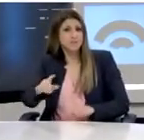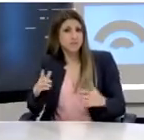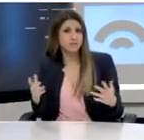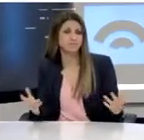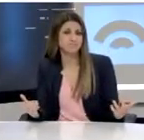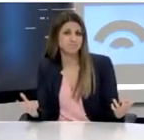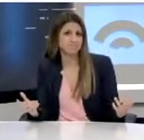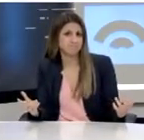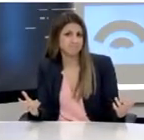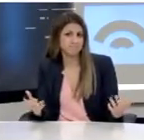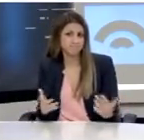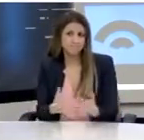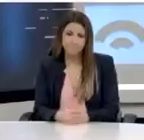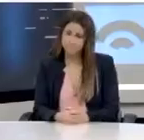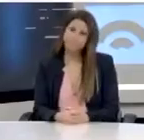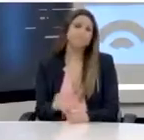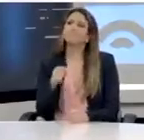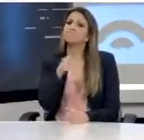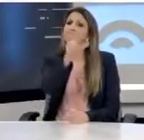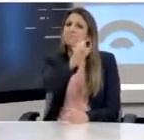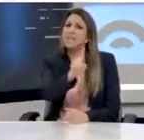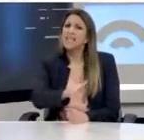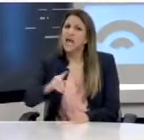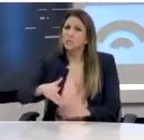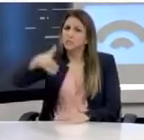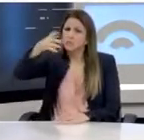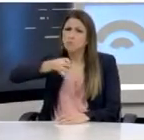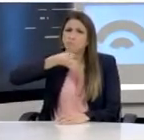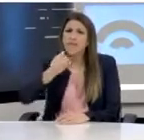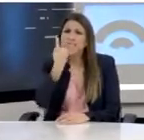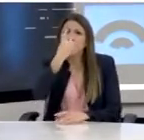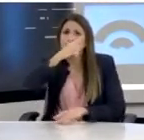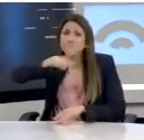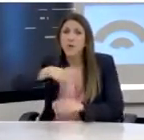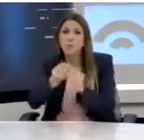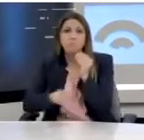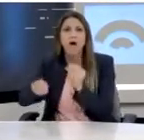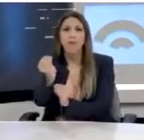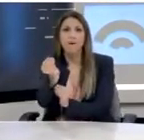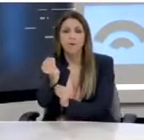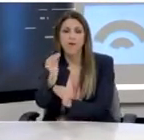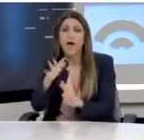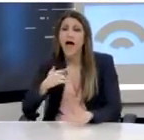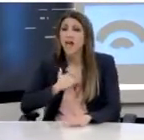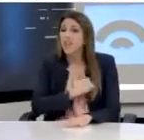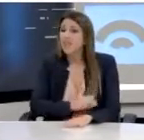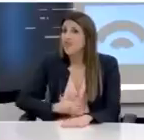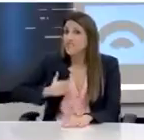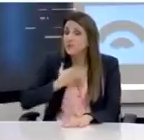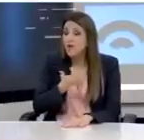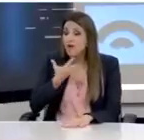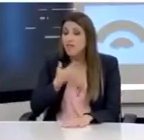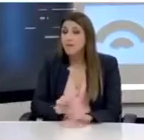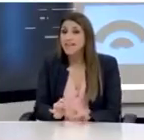Κοινοβουλίου. Μιλήσατε λοιπόν πάνω από μία ώρα, αλλά δυστυχώς δεν βρήκατε ούτε